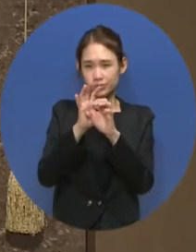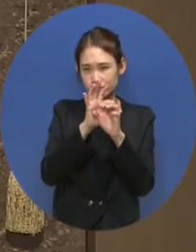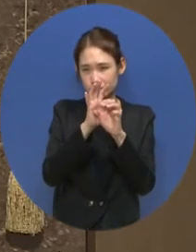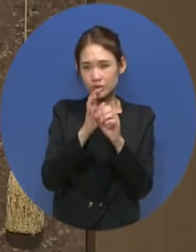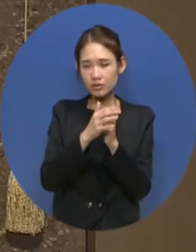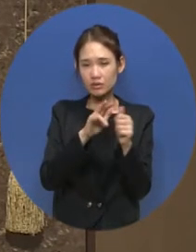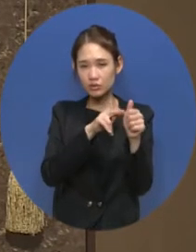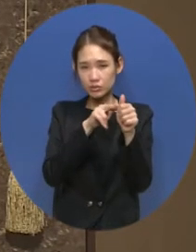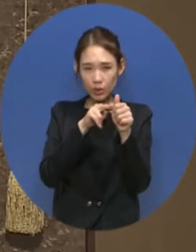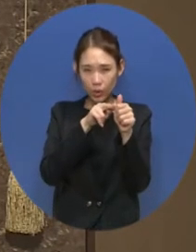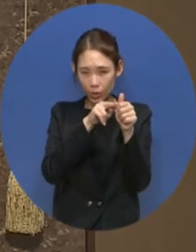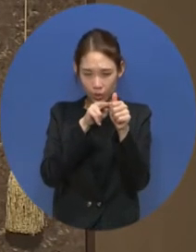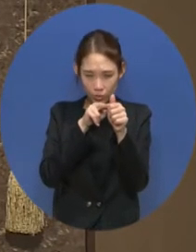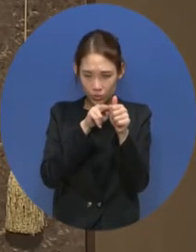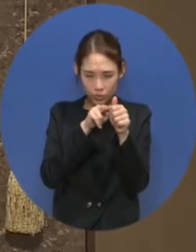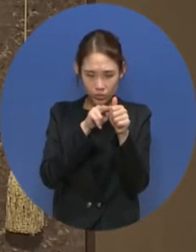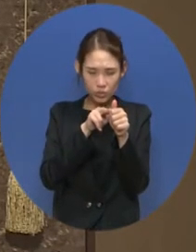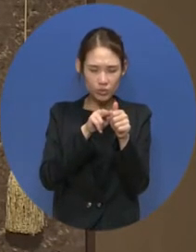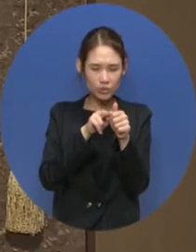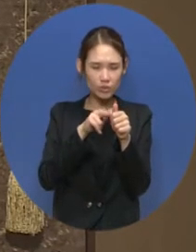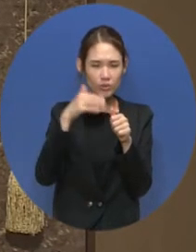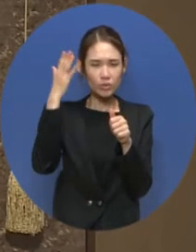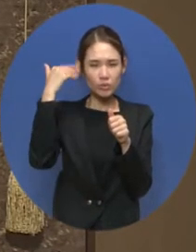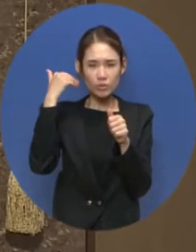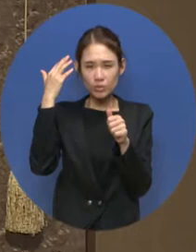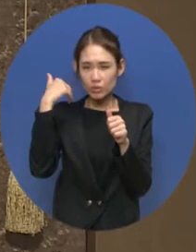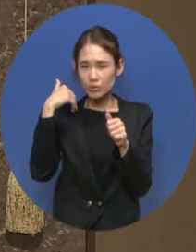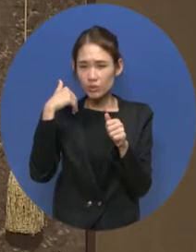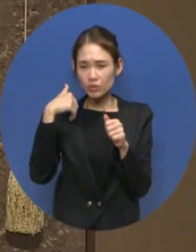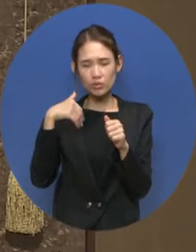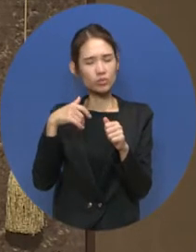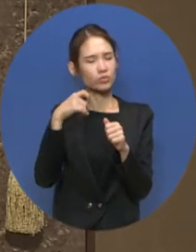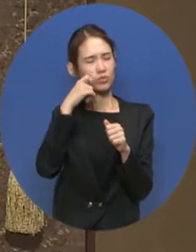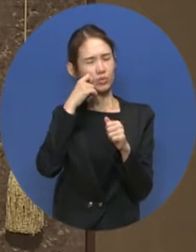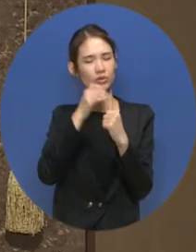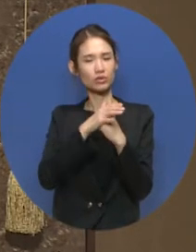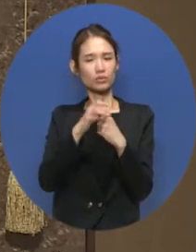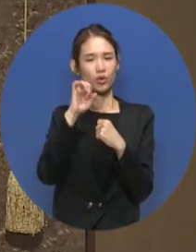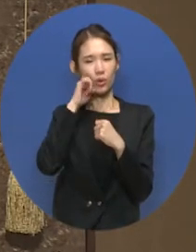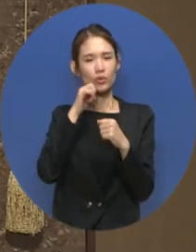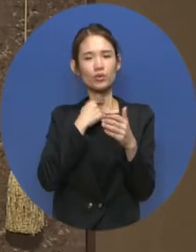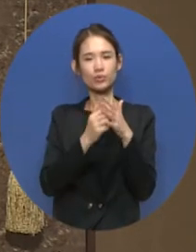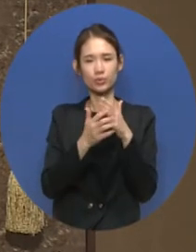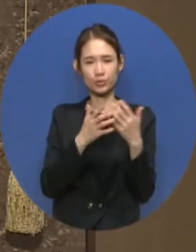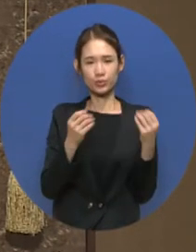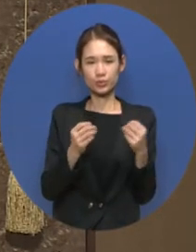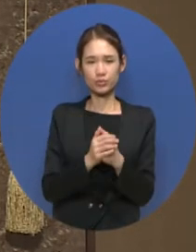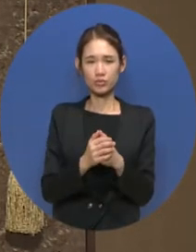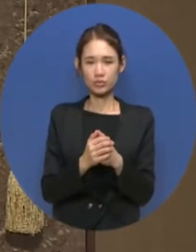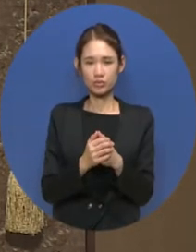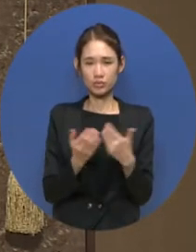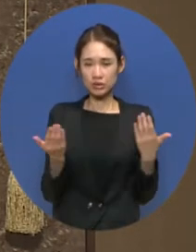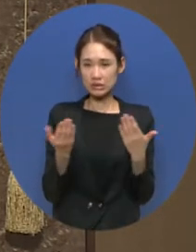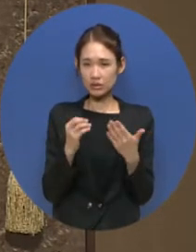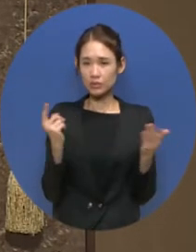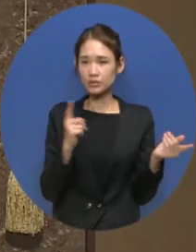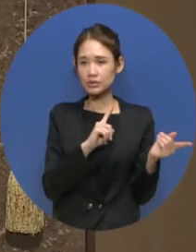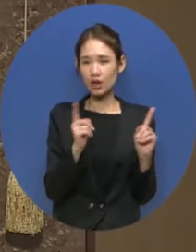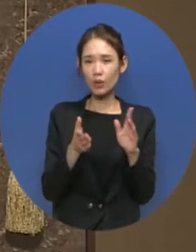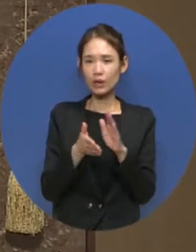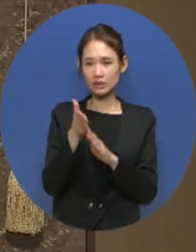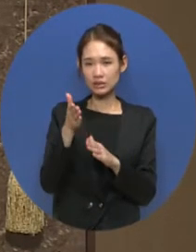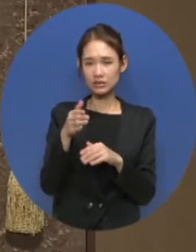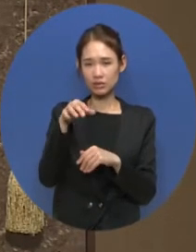대한 정보를 제대로 이제 알지 못하는 이런 어려움들에 대해서 얘기를 했고요. 또 이제 우리